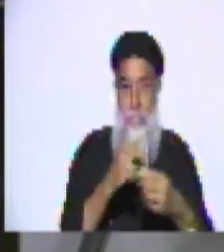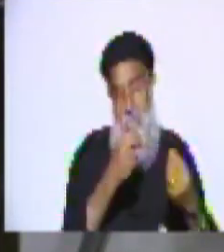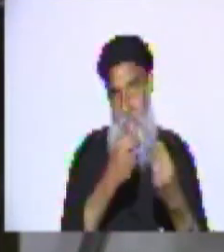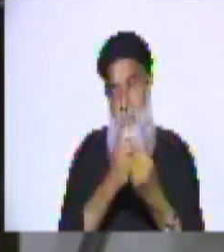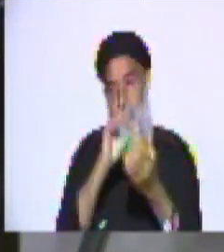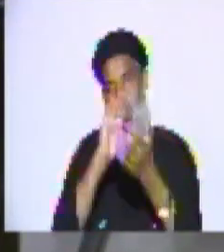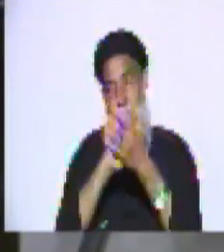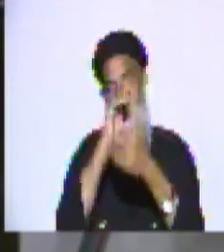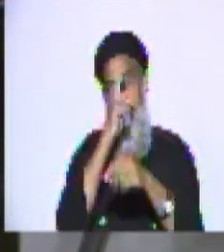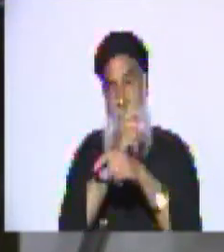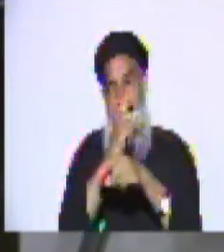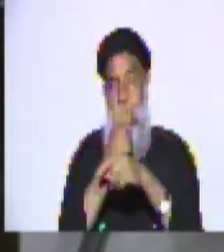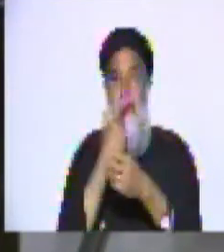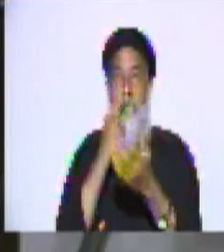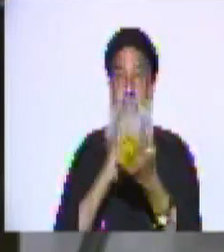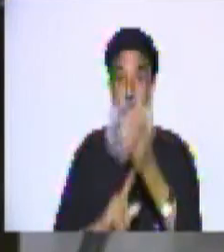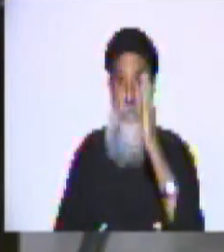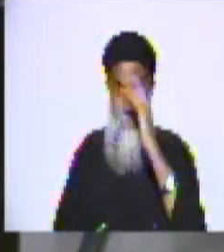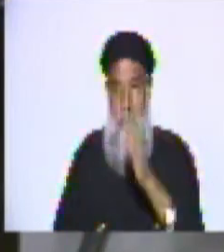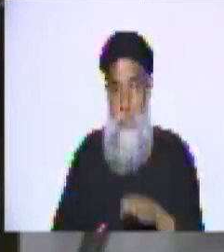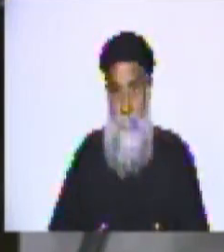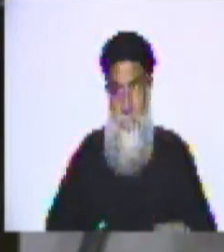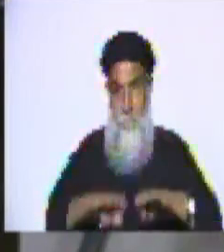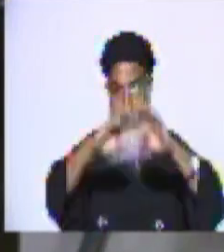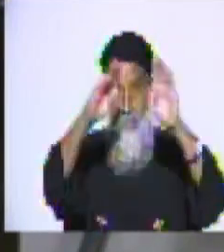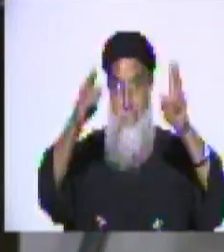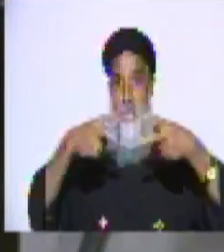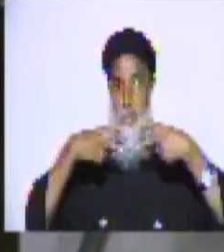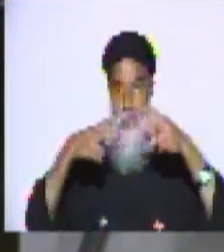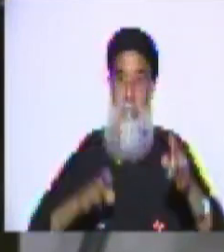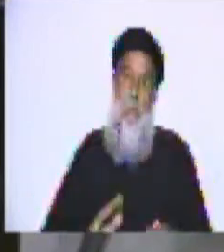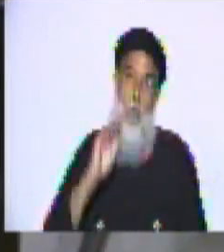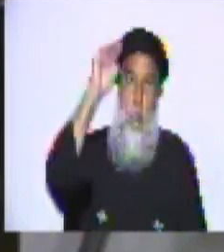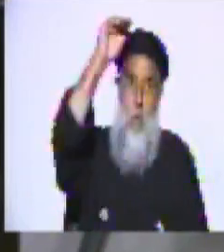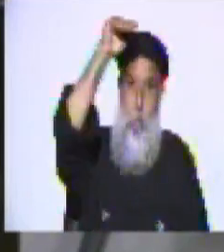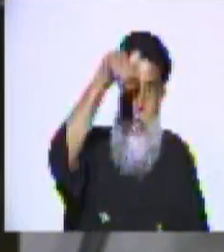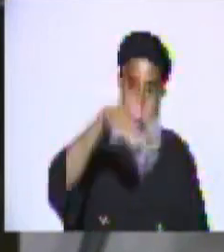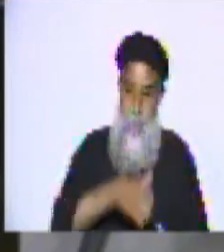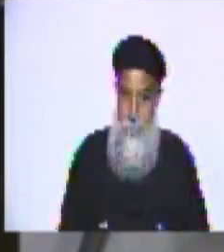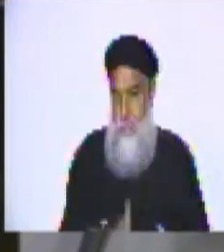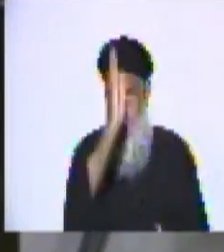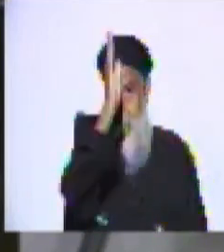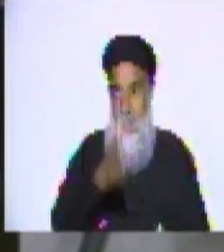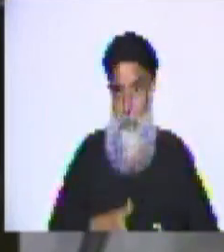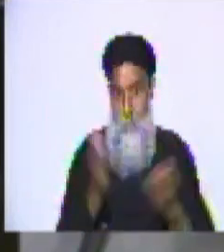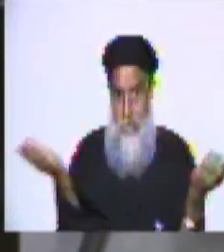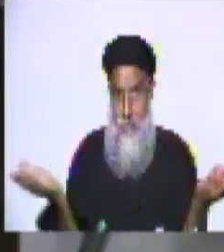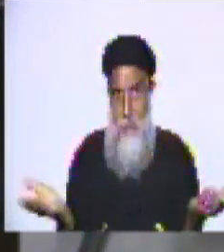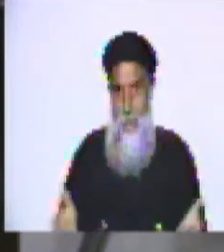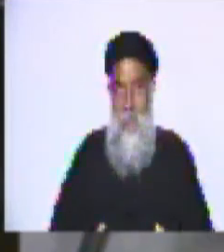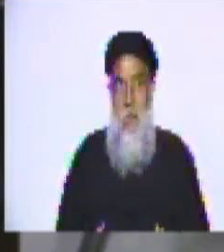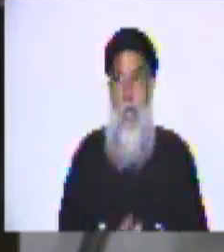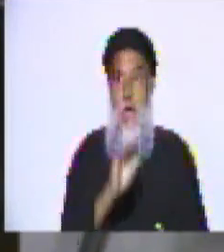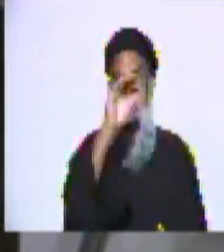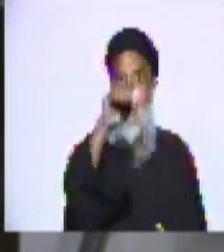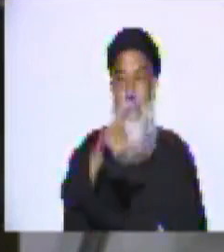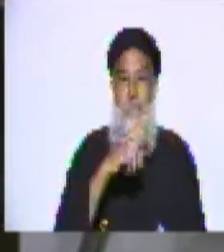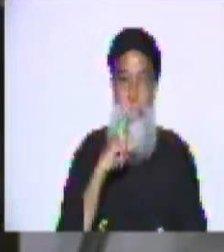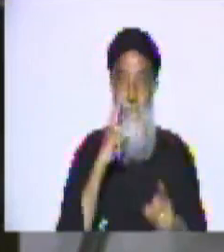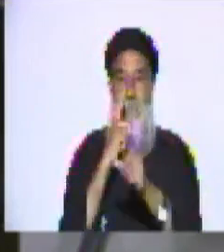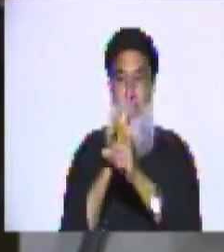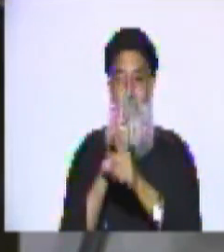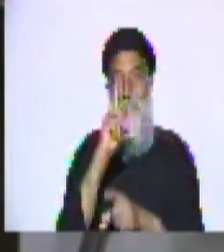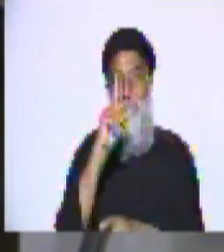صدقوا إن ربنا هيفتح البحر ويمشوا فيه ويعدوا، ما كانوش طلعوا ووقفوا قدام البحر.